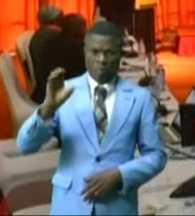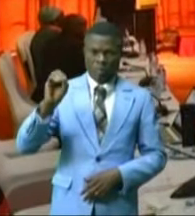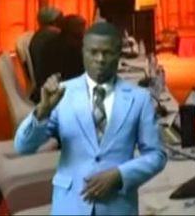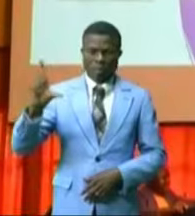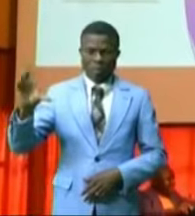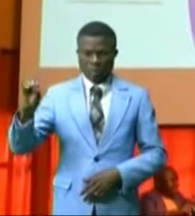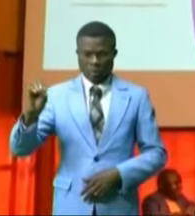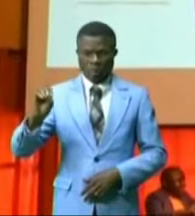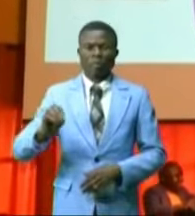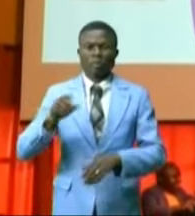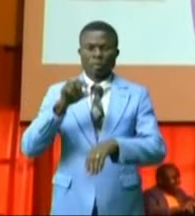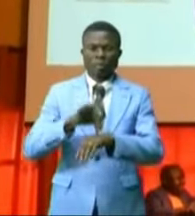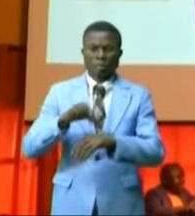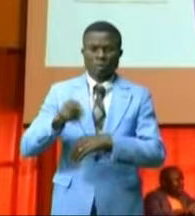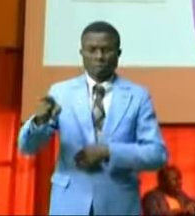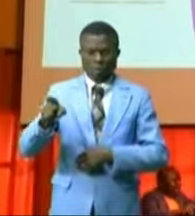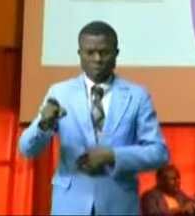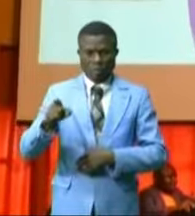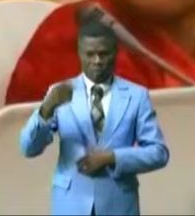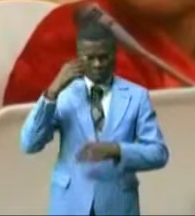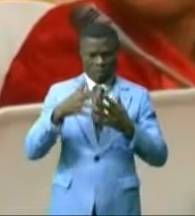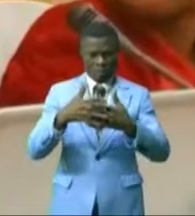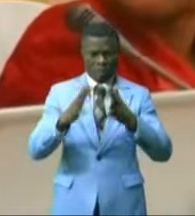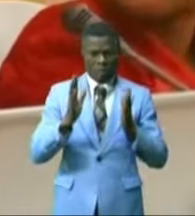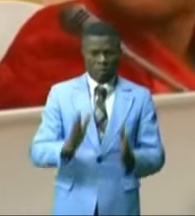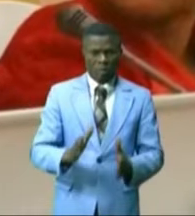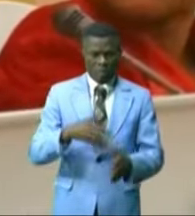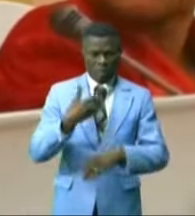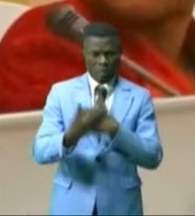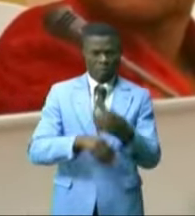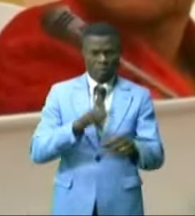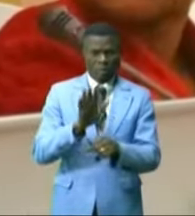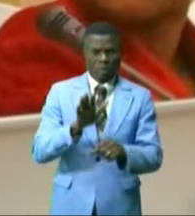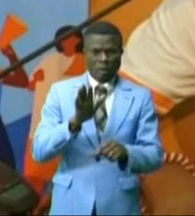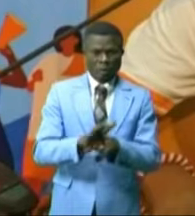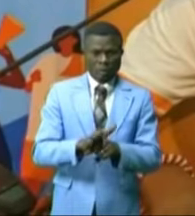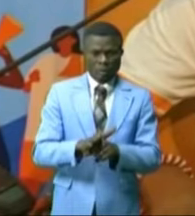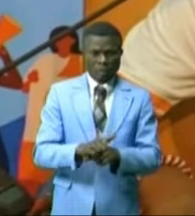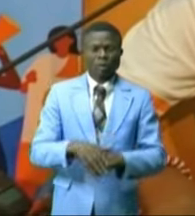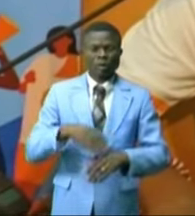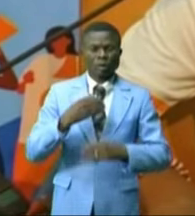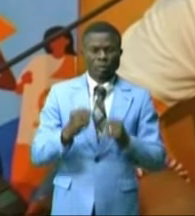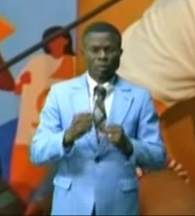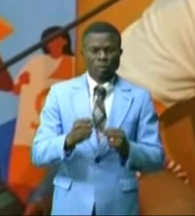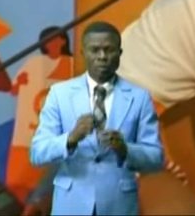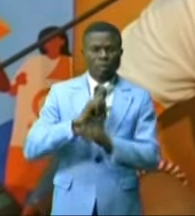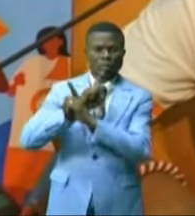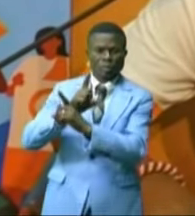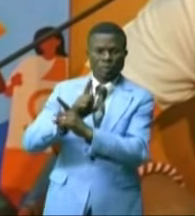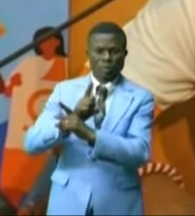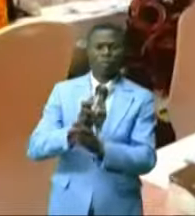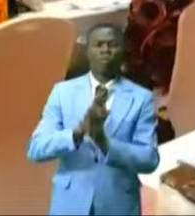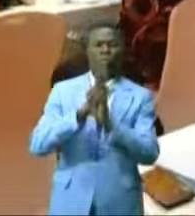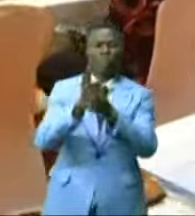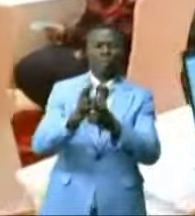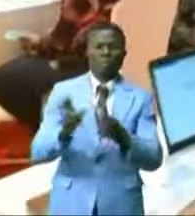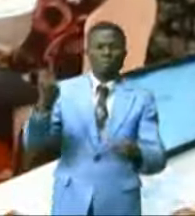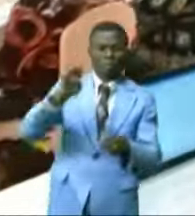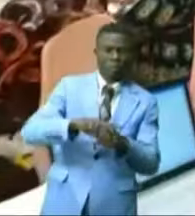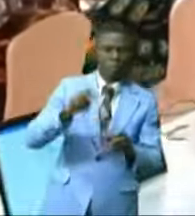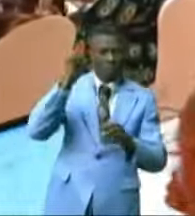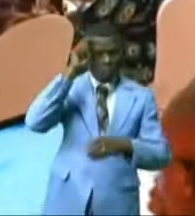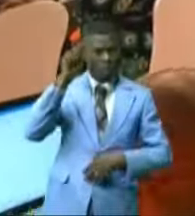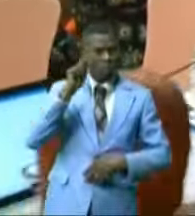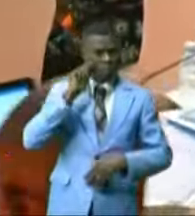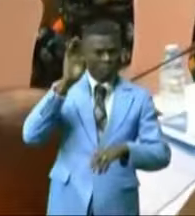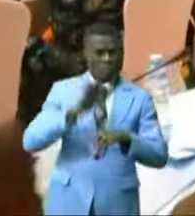la CIRGEL, RTF et ses partenaires d'intensifier de manière proactive la prévention et la réponse à la violence sexuelle